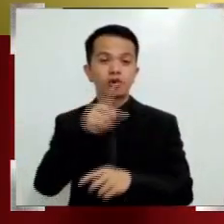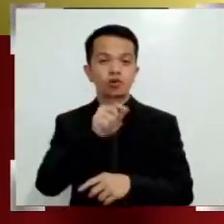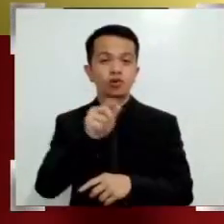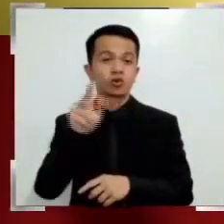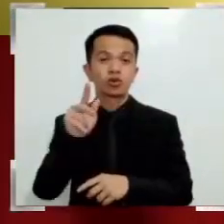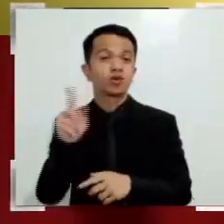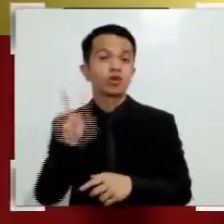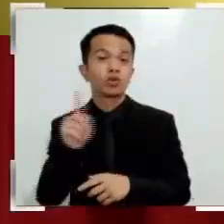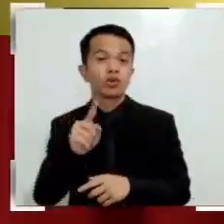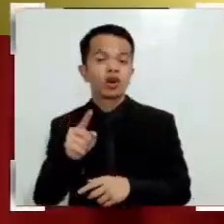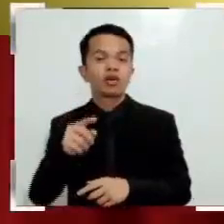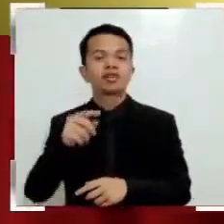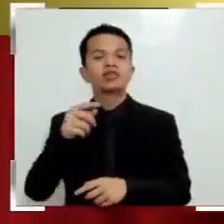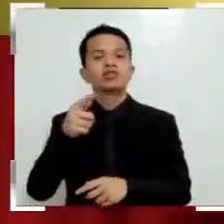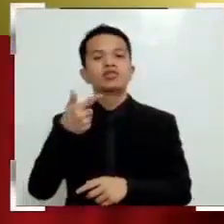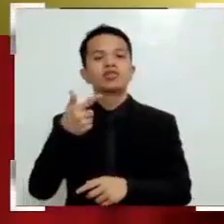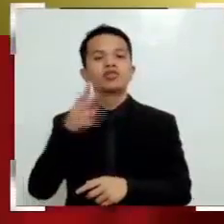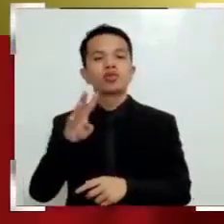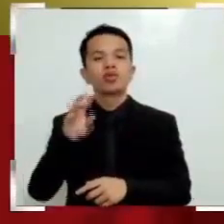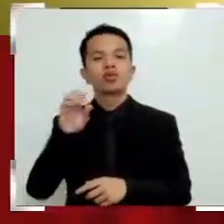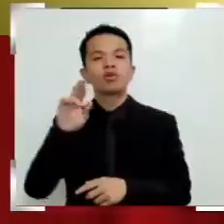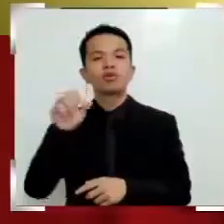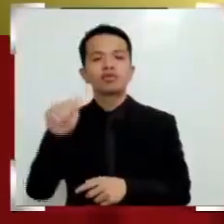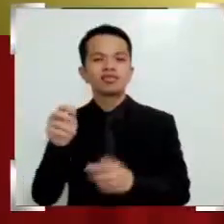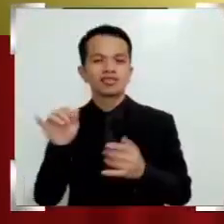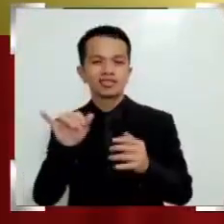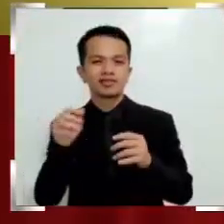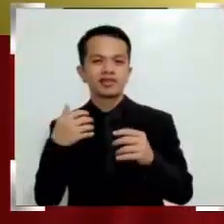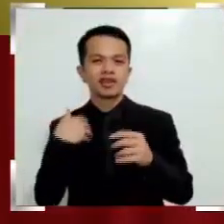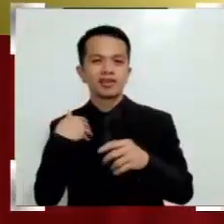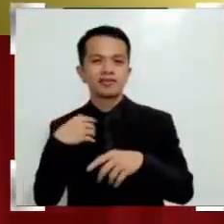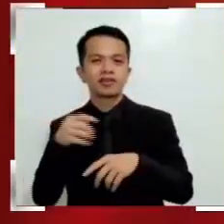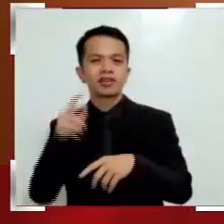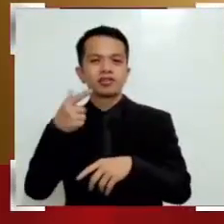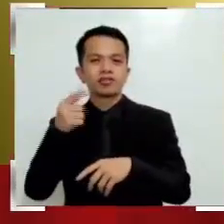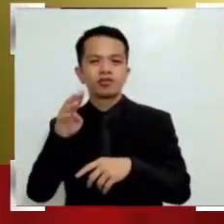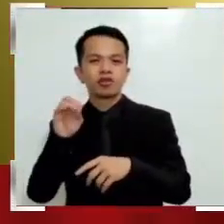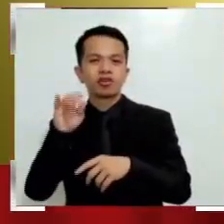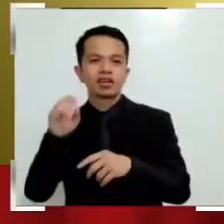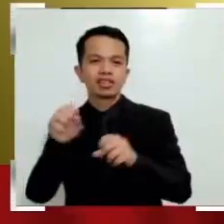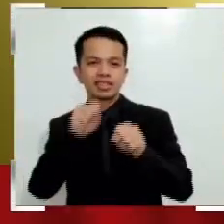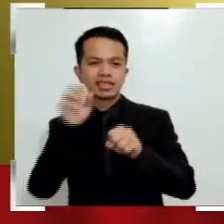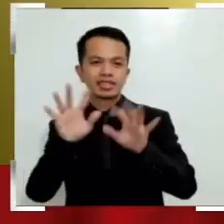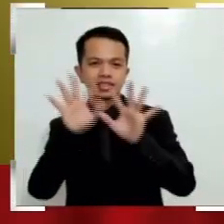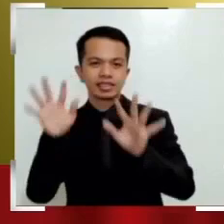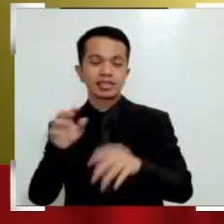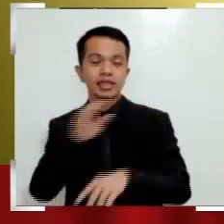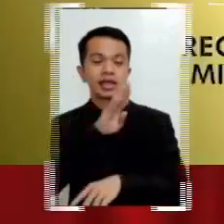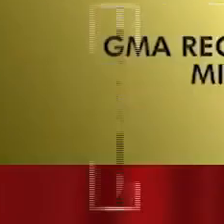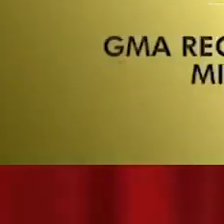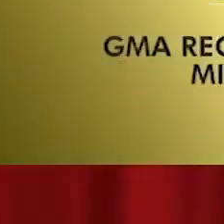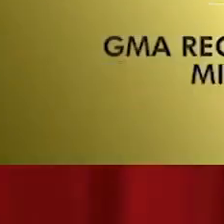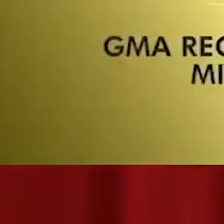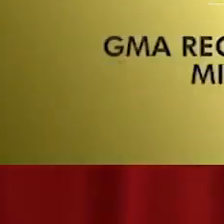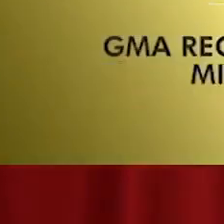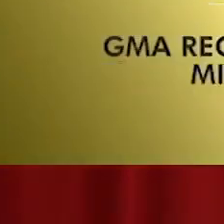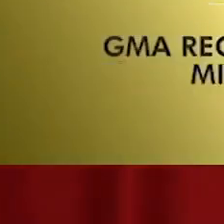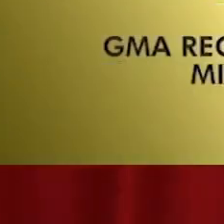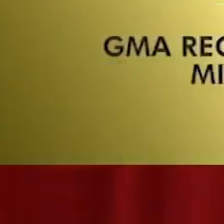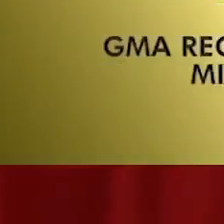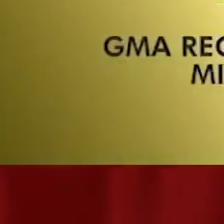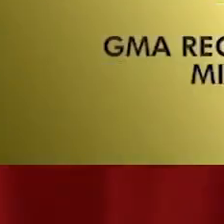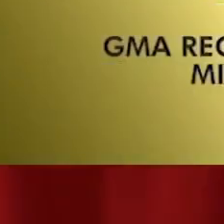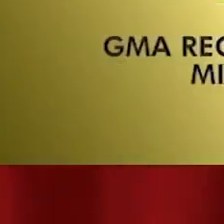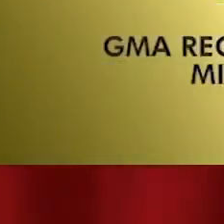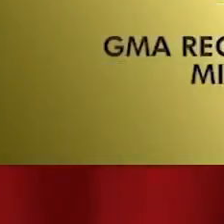24 Oras, 24 Oras Weekend, Balitang Hali, GMA Regional TV News, GMA Regional TV